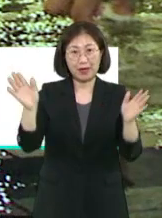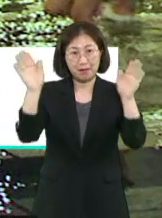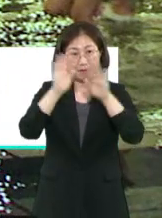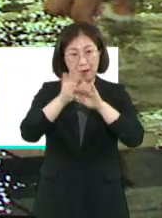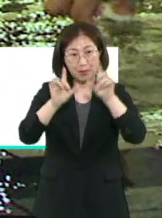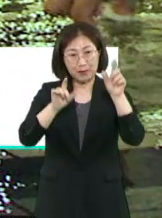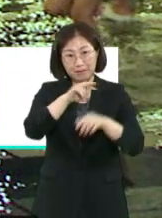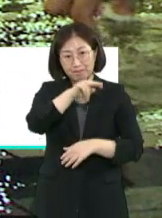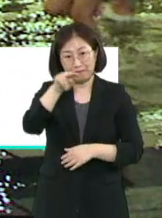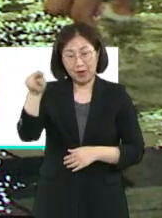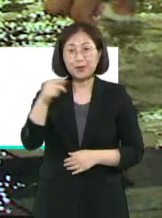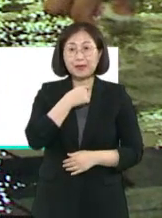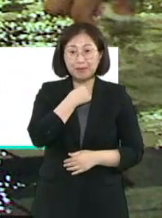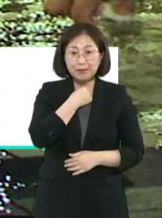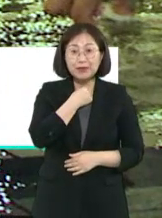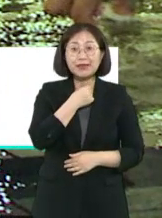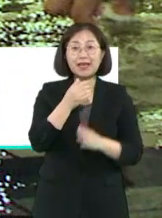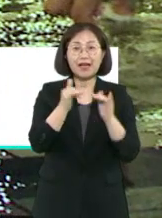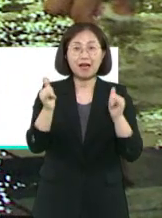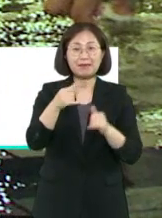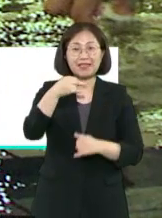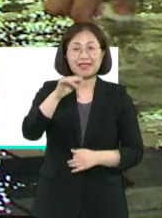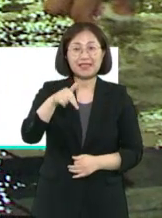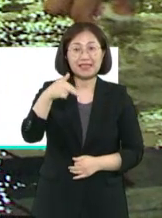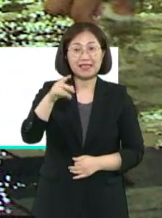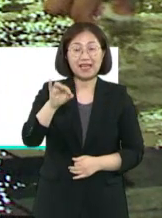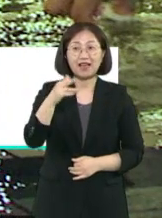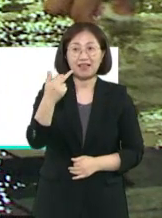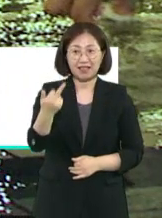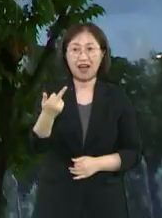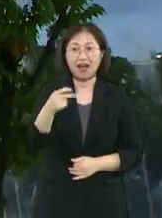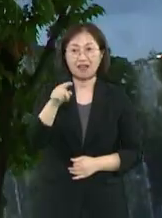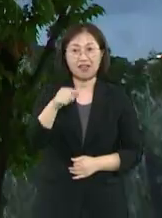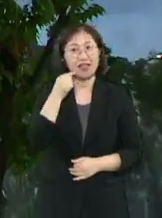식장산 전망대가 인기입니다. 장석영 기자입니다.